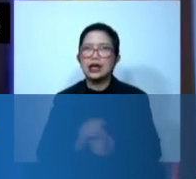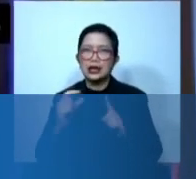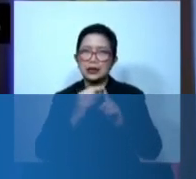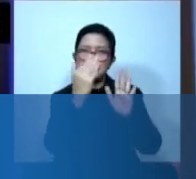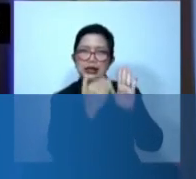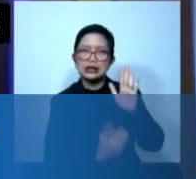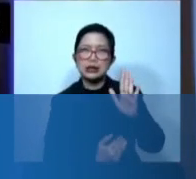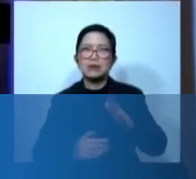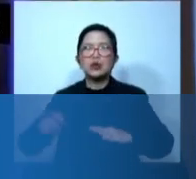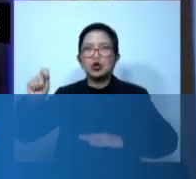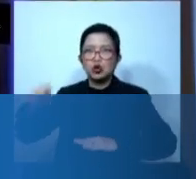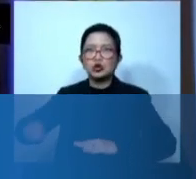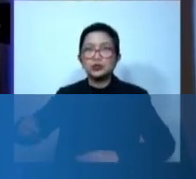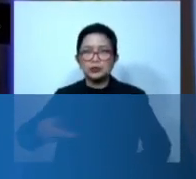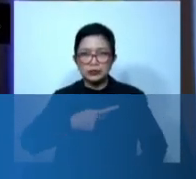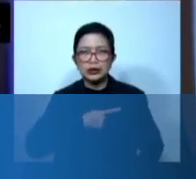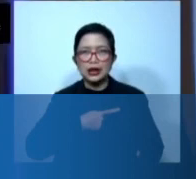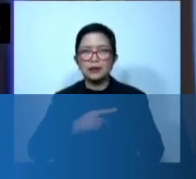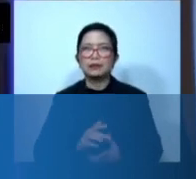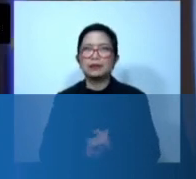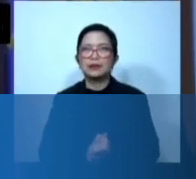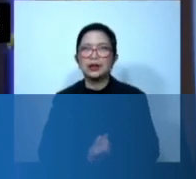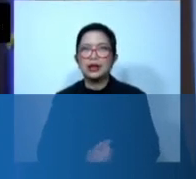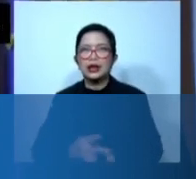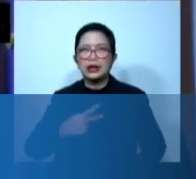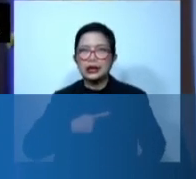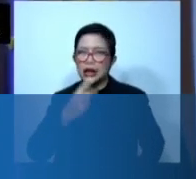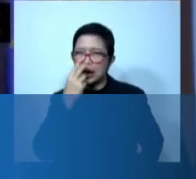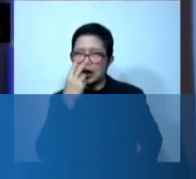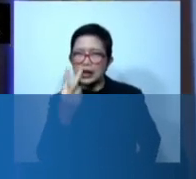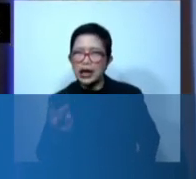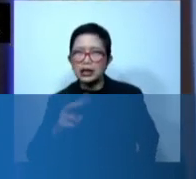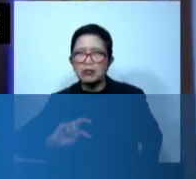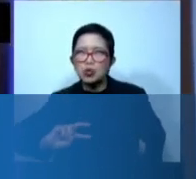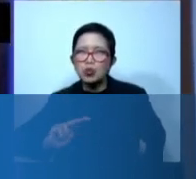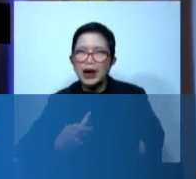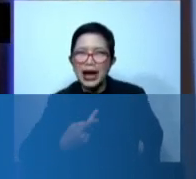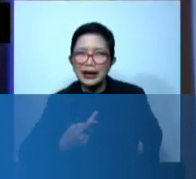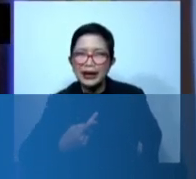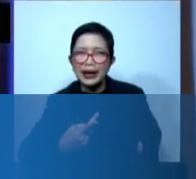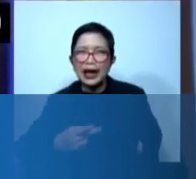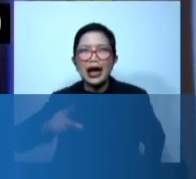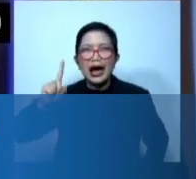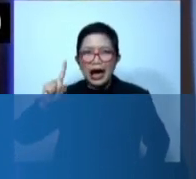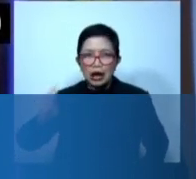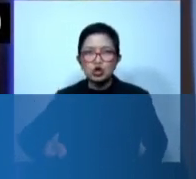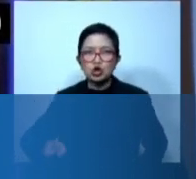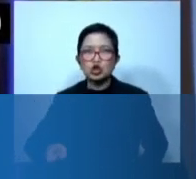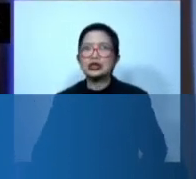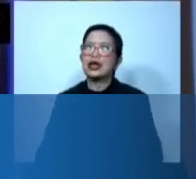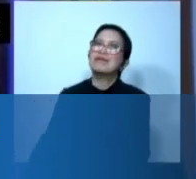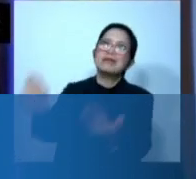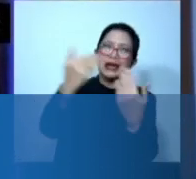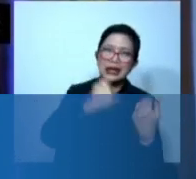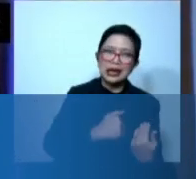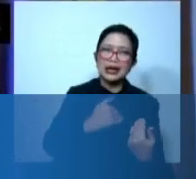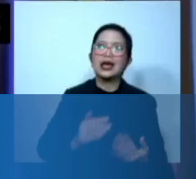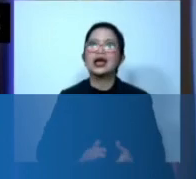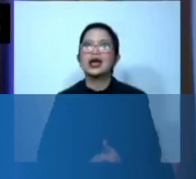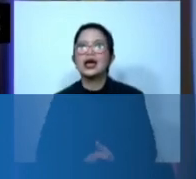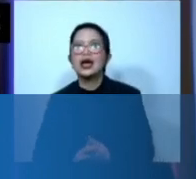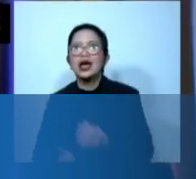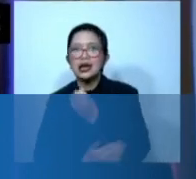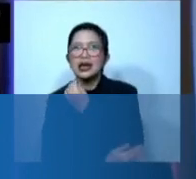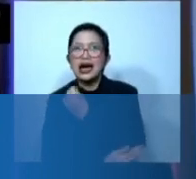pegang. Karena itulah kami melihat perubahan ini harus kita kembalikan. Negara ini adalah